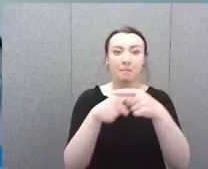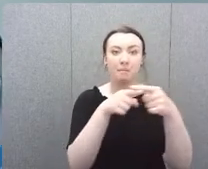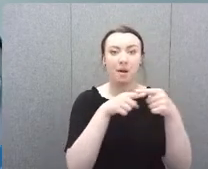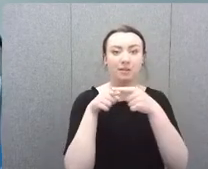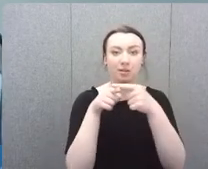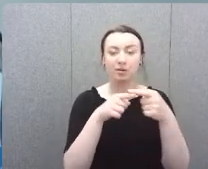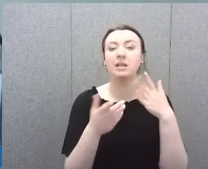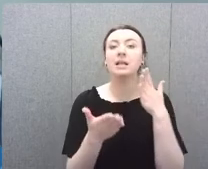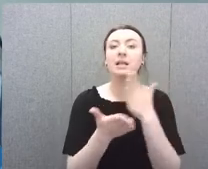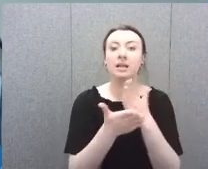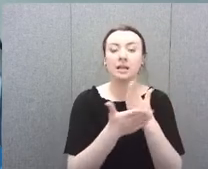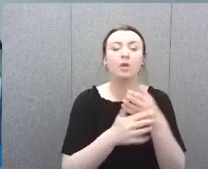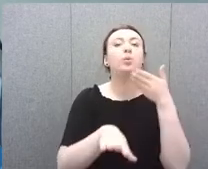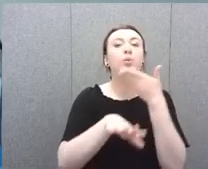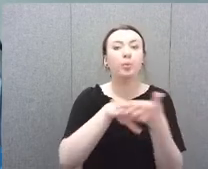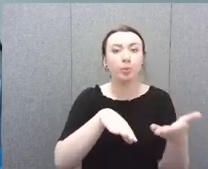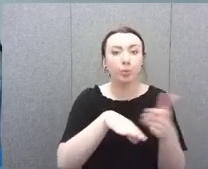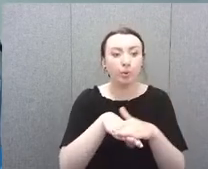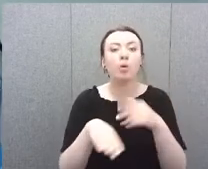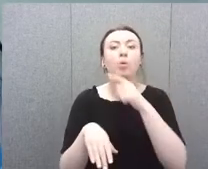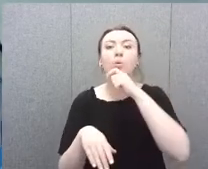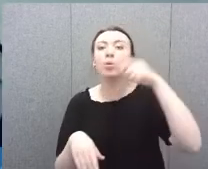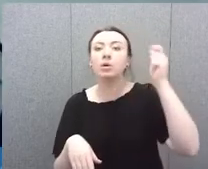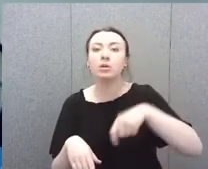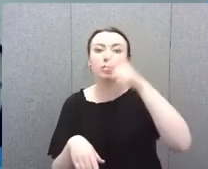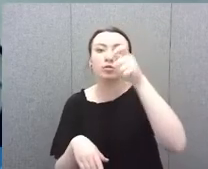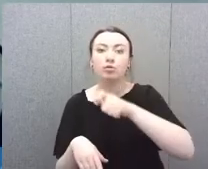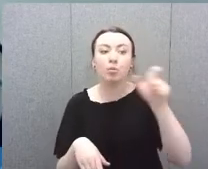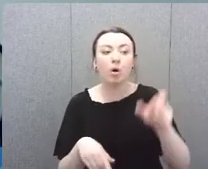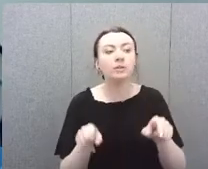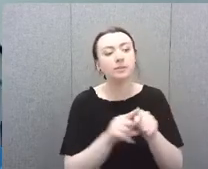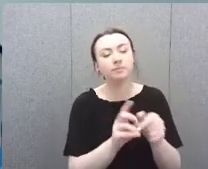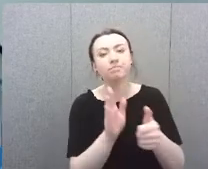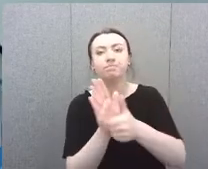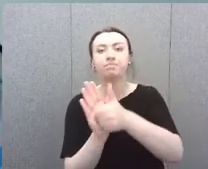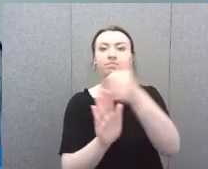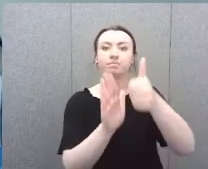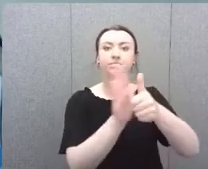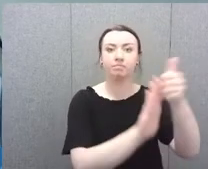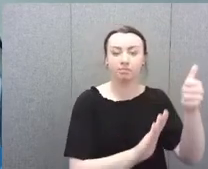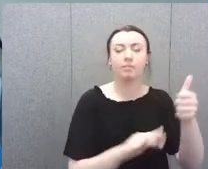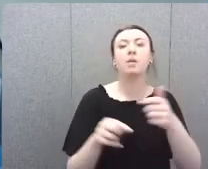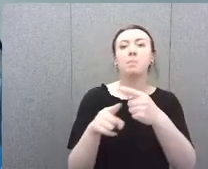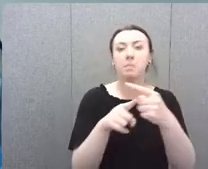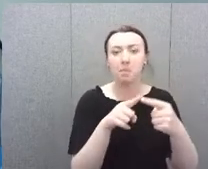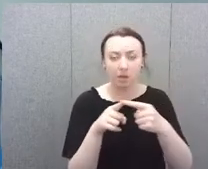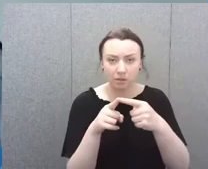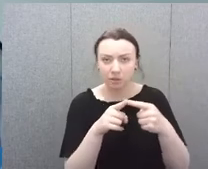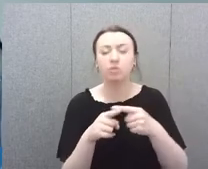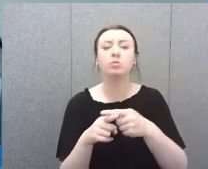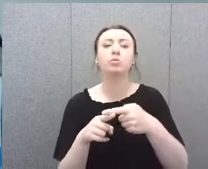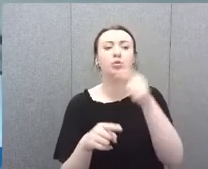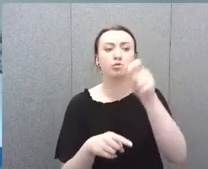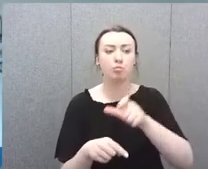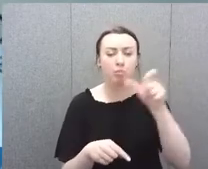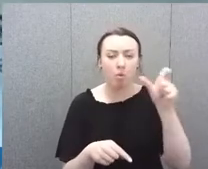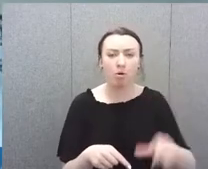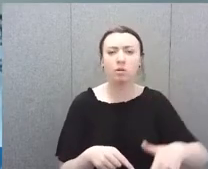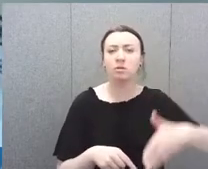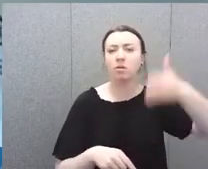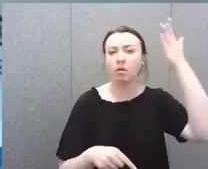Очень важно солидаризироваться с Беларусью с самого начала их борьбы за